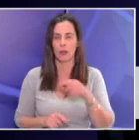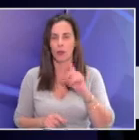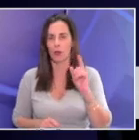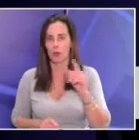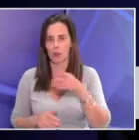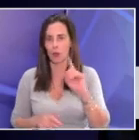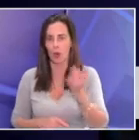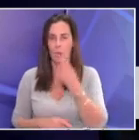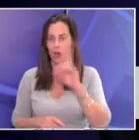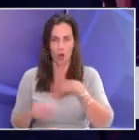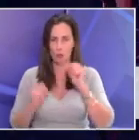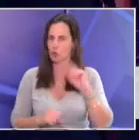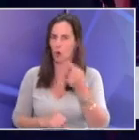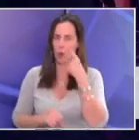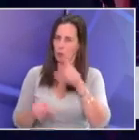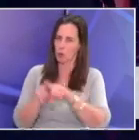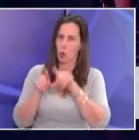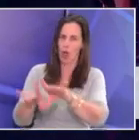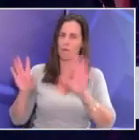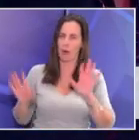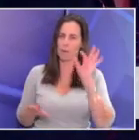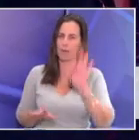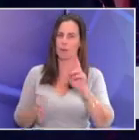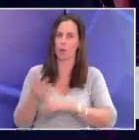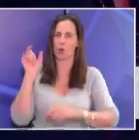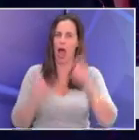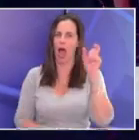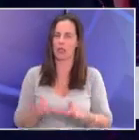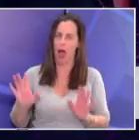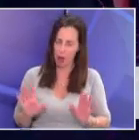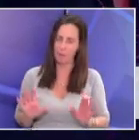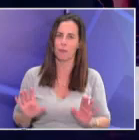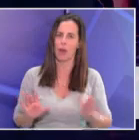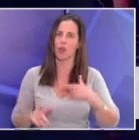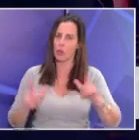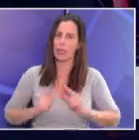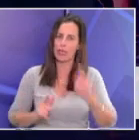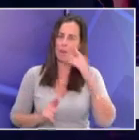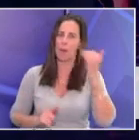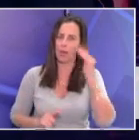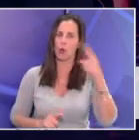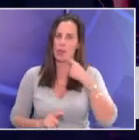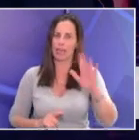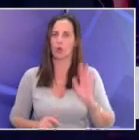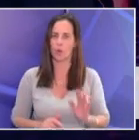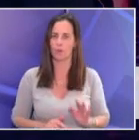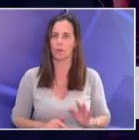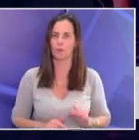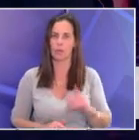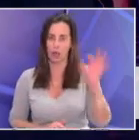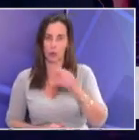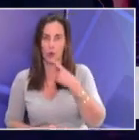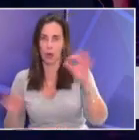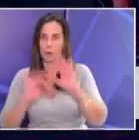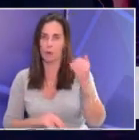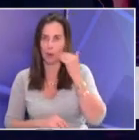ש... אני לא בטוח שכולם רואים אותו ככה. במיוחד לו בישראל, במיוחד לו בישראל. אנחנו נחכה ונראה מה האמריקאים יגידו. זה עדיין לא